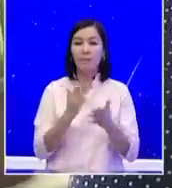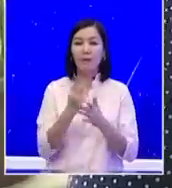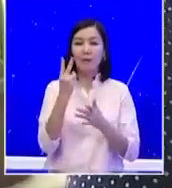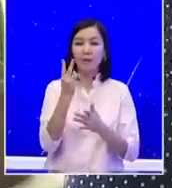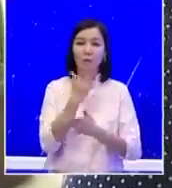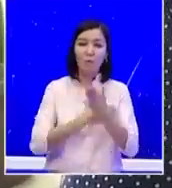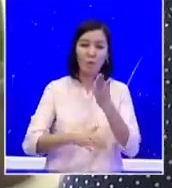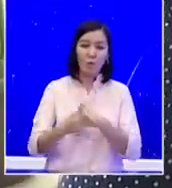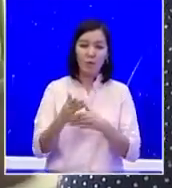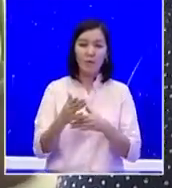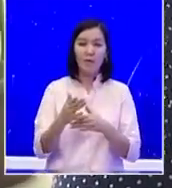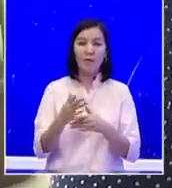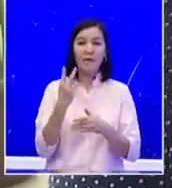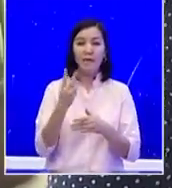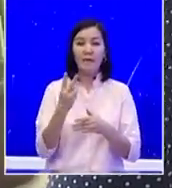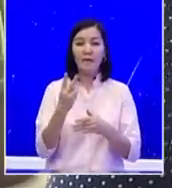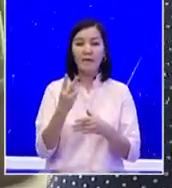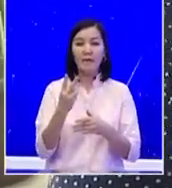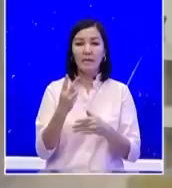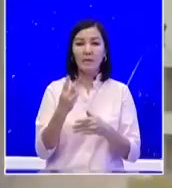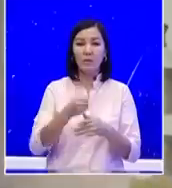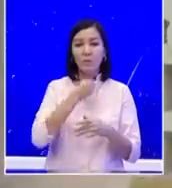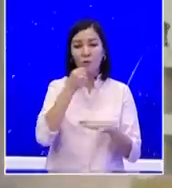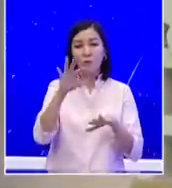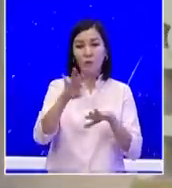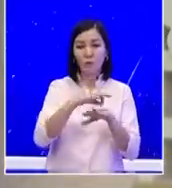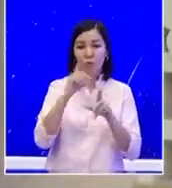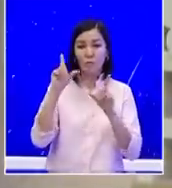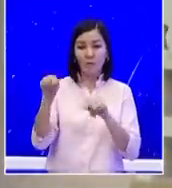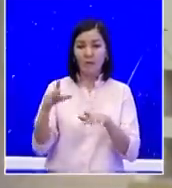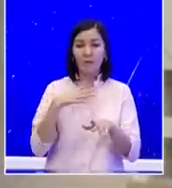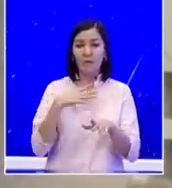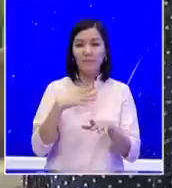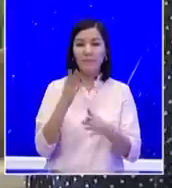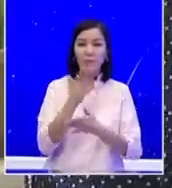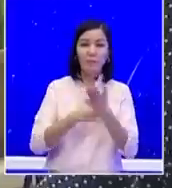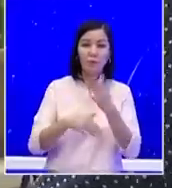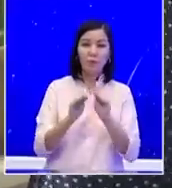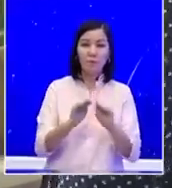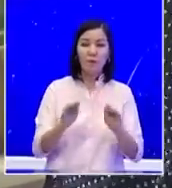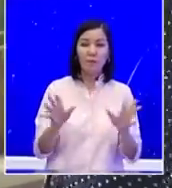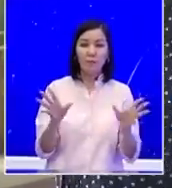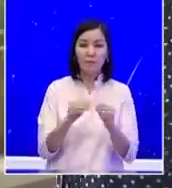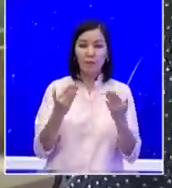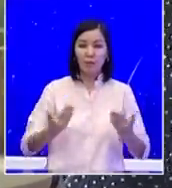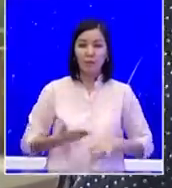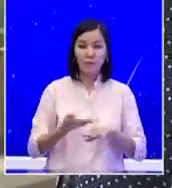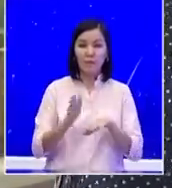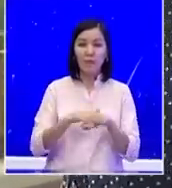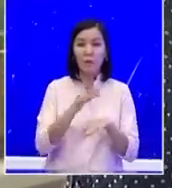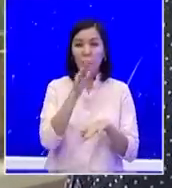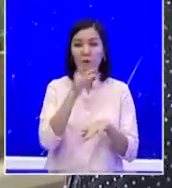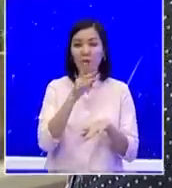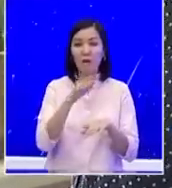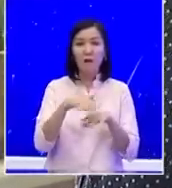мүгедек. Енді 2 балам тұрмыс құрып кеткен, сол мүгедек балалармен тұрамын. Қиыншылық уақытта қазір базарға да шыға алмайсың, шыға